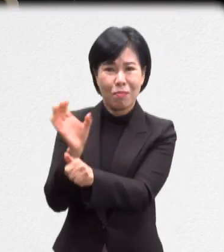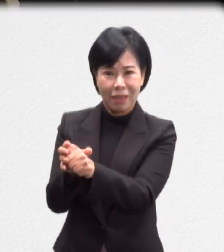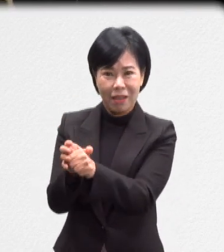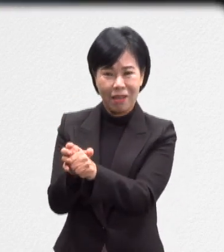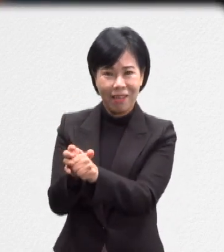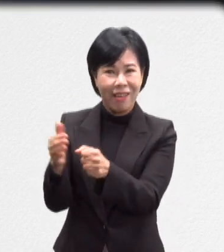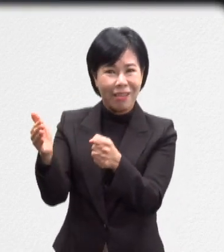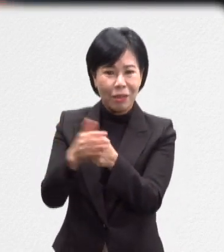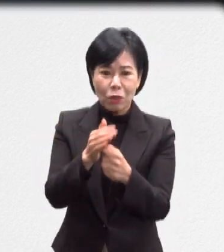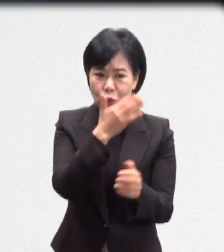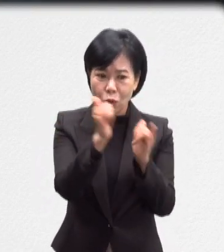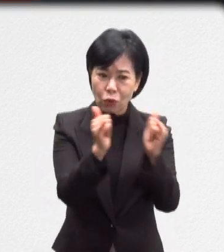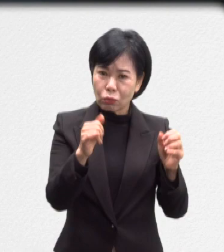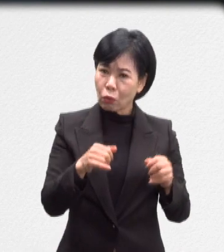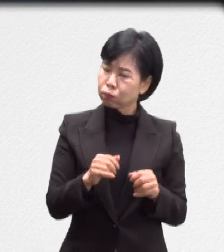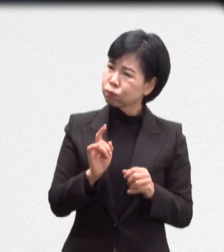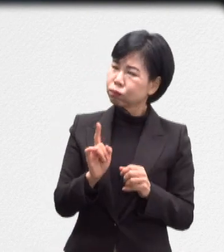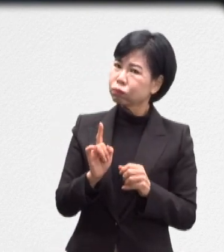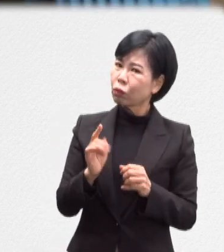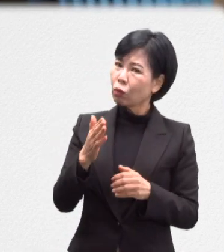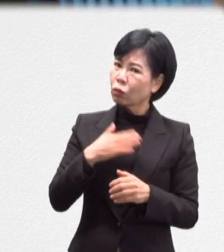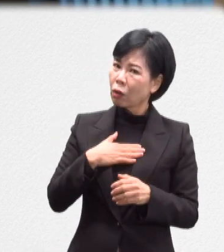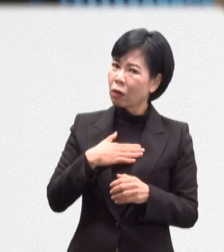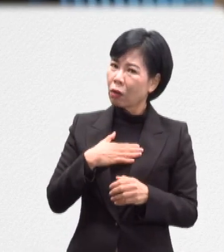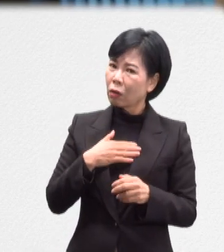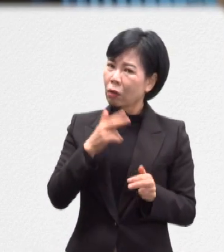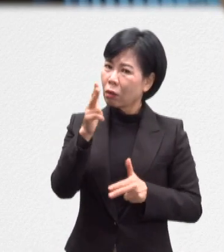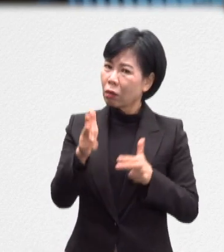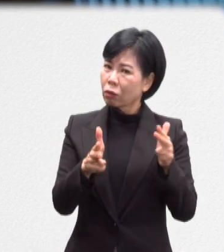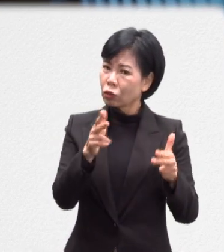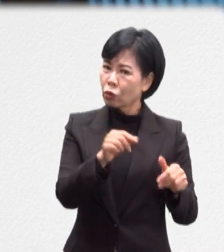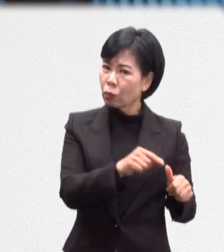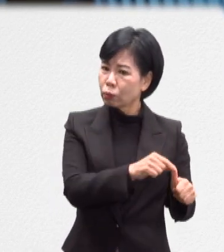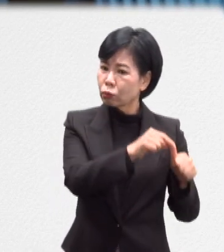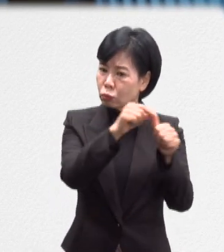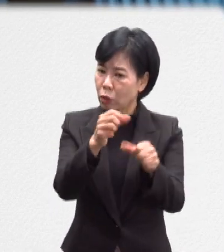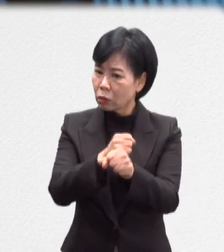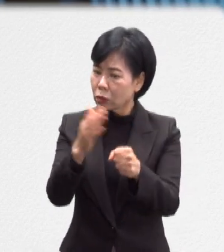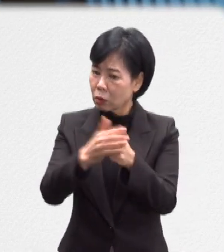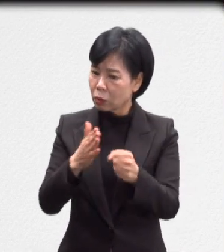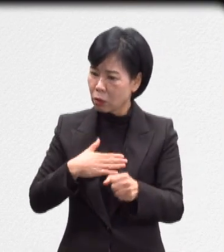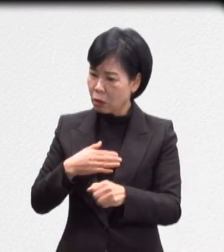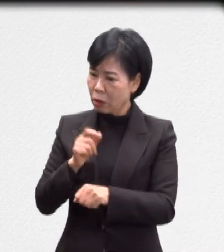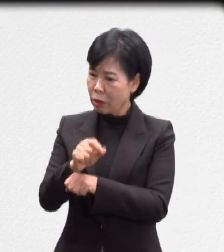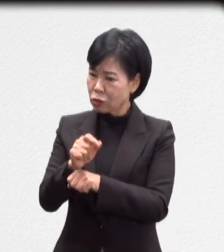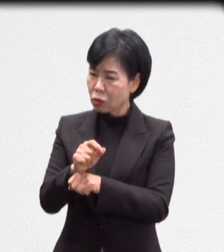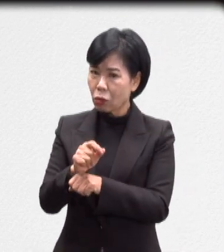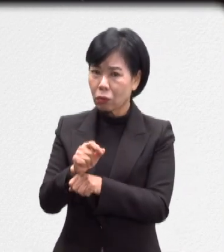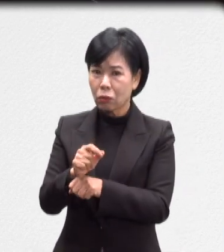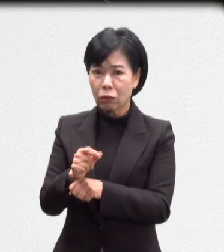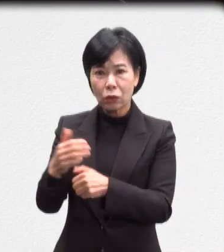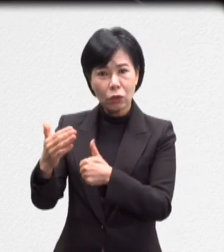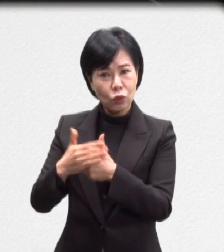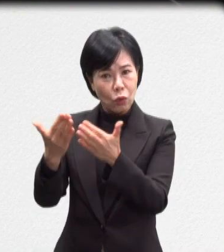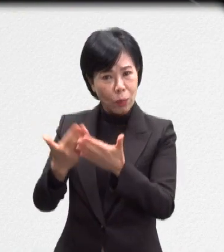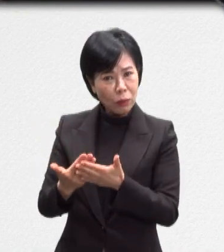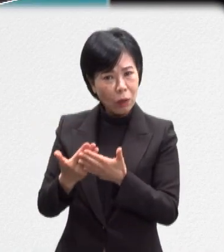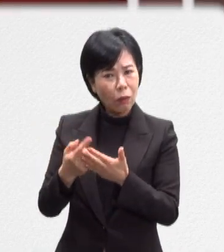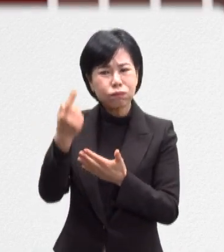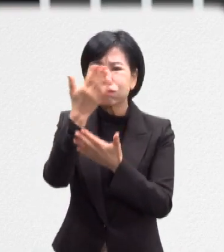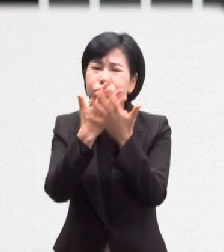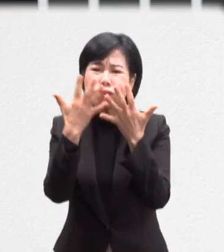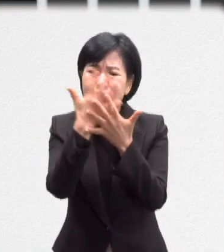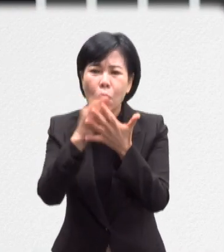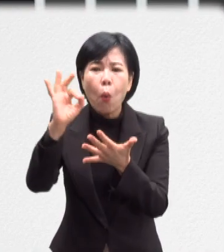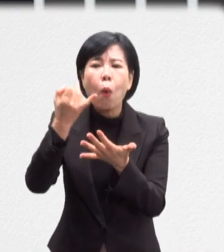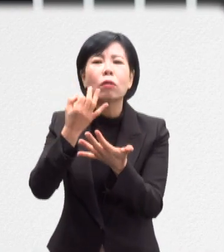이게 청년들 입장에서는 내가 기업에 고용돼서 인건비 받는 거지 행정의 지원을 받고 있는 건가? 라고 하는 생각들이 들 수밖에 없다고